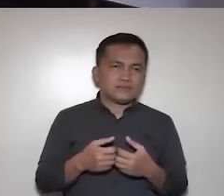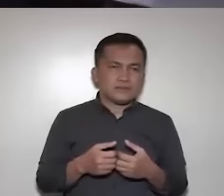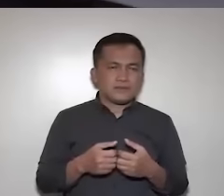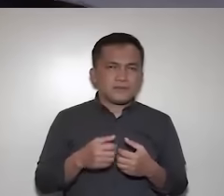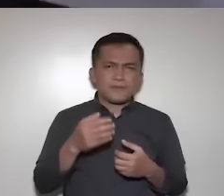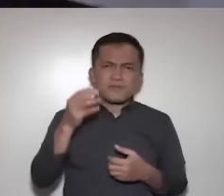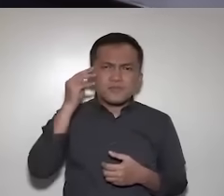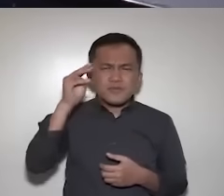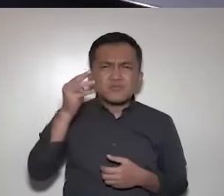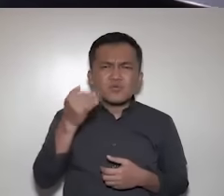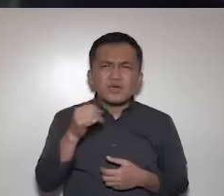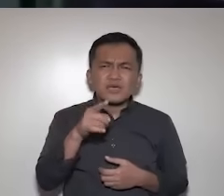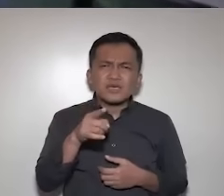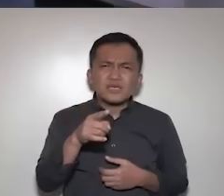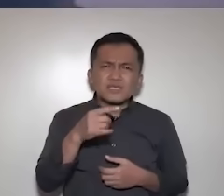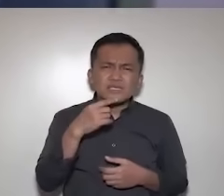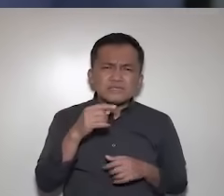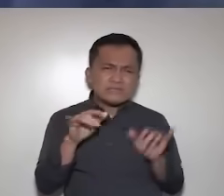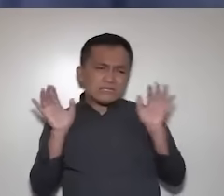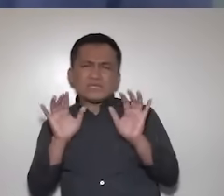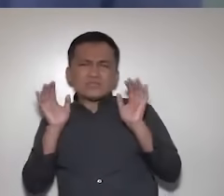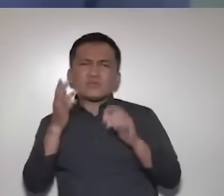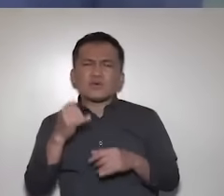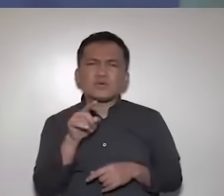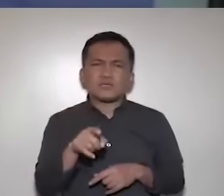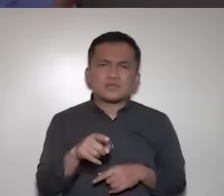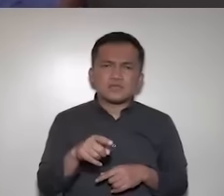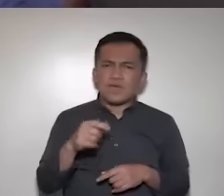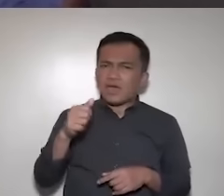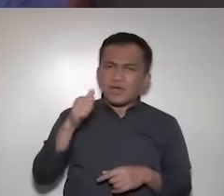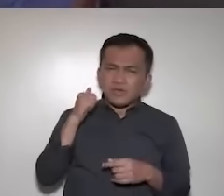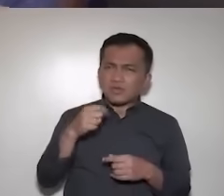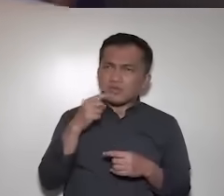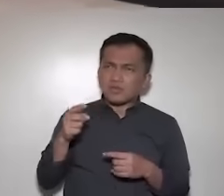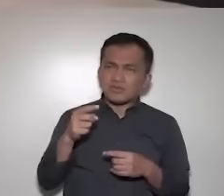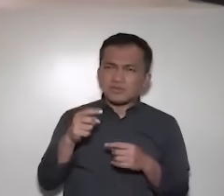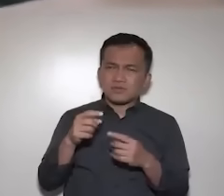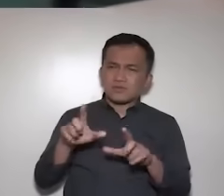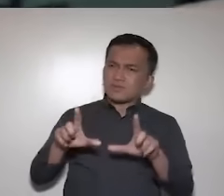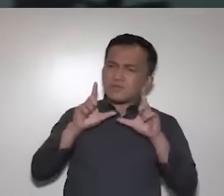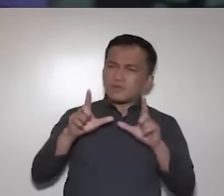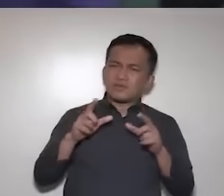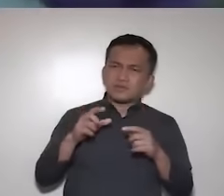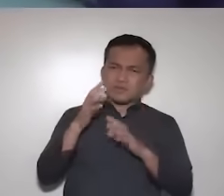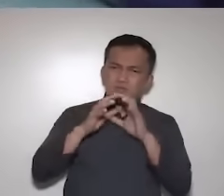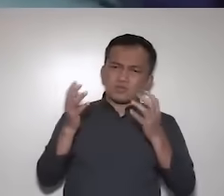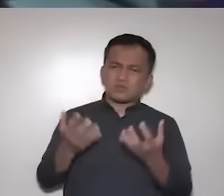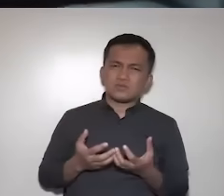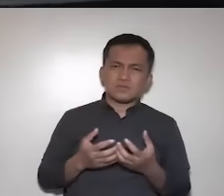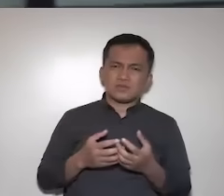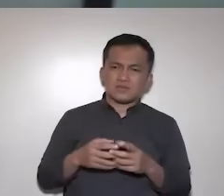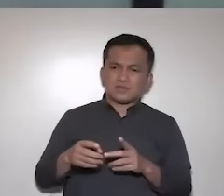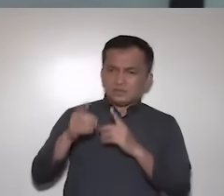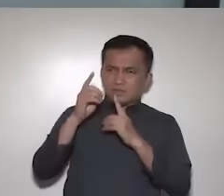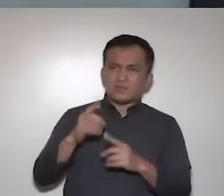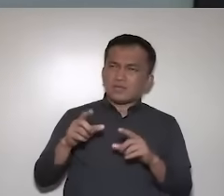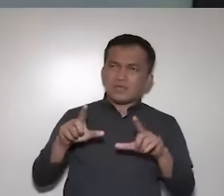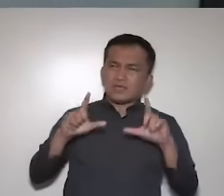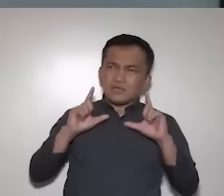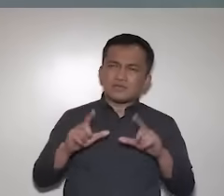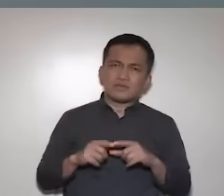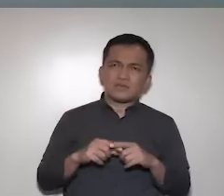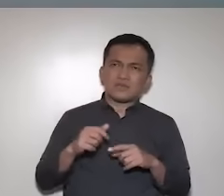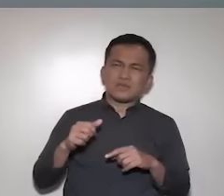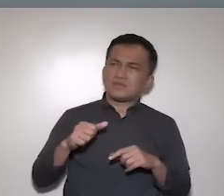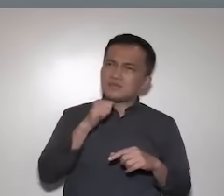Ma'am, bakit gano'n? Bakit nadirindiri ka sa kanya? Ayoko, kasi pinayang ako buong mundo. Ayoko, sir. Wala na yung dignity ko po.